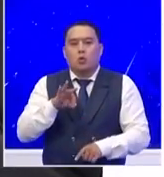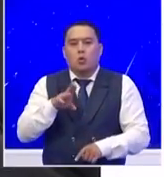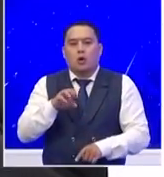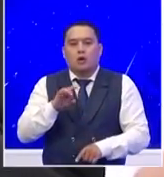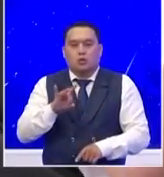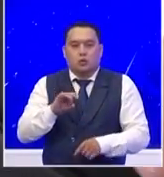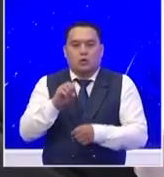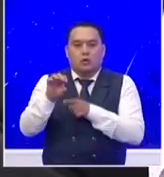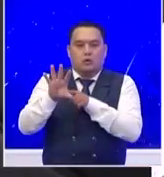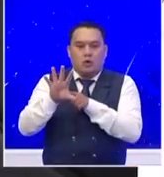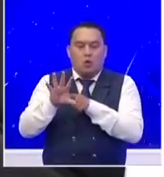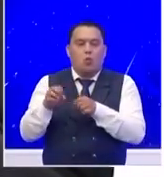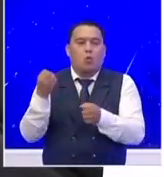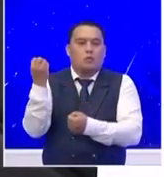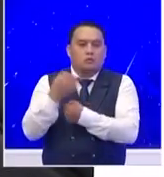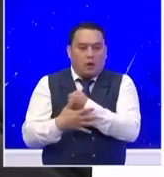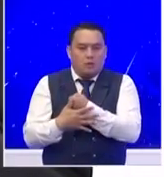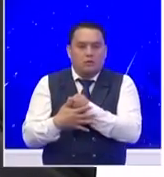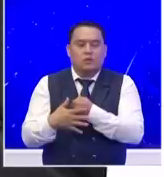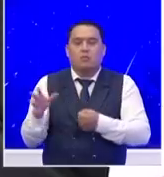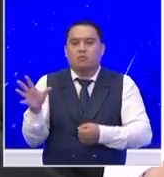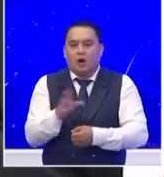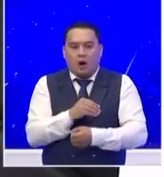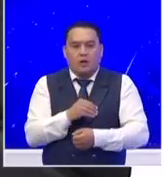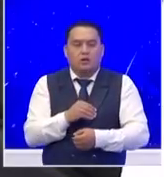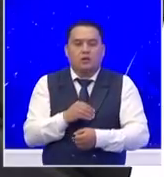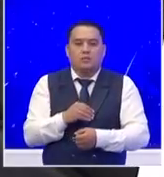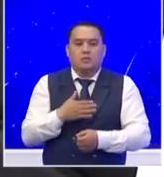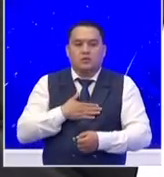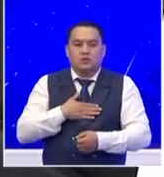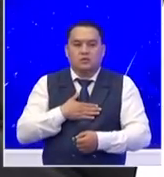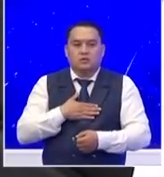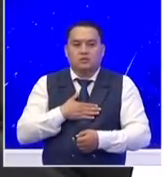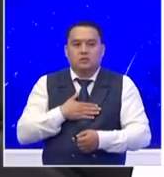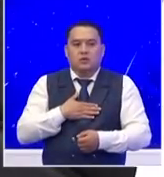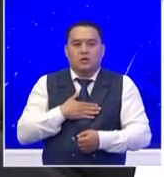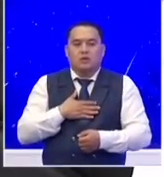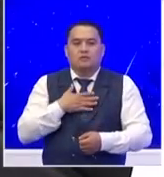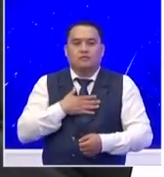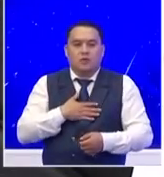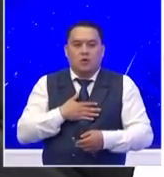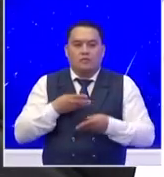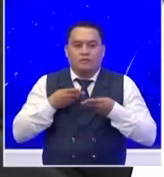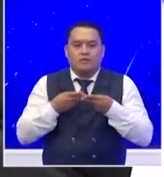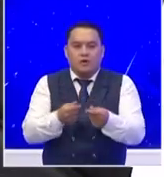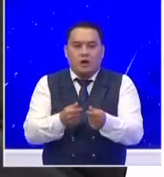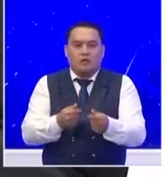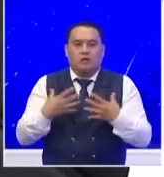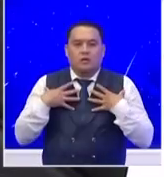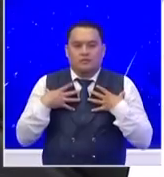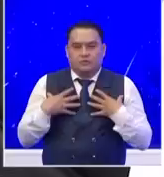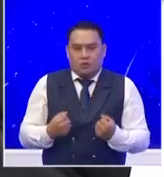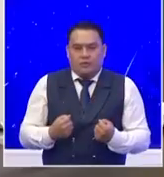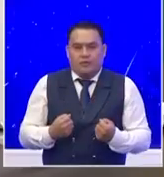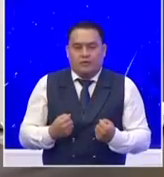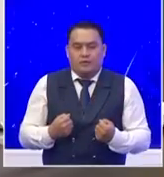де, компьютерде балалар не қылатын болса, соның бәрін де памяти. Потом он незаметно влияет на